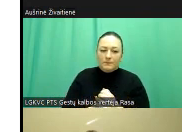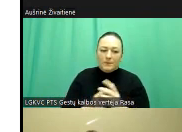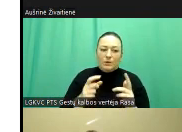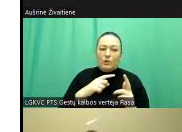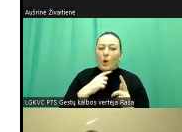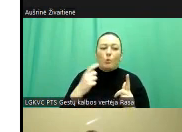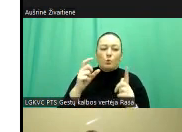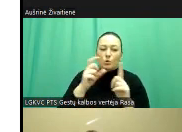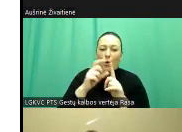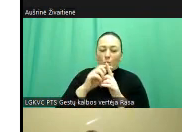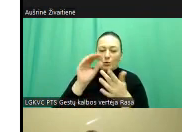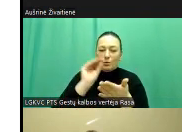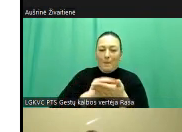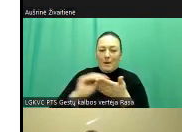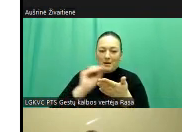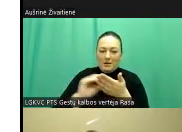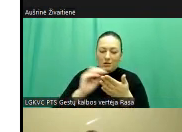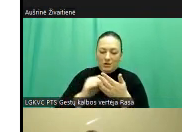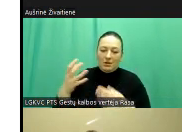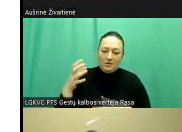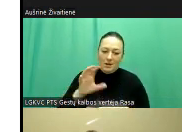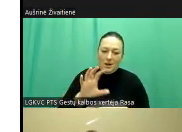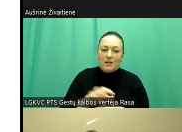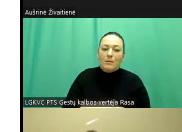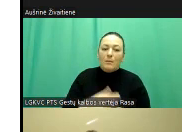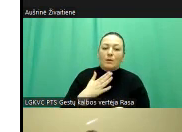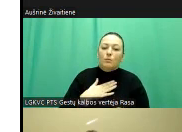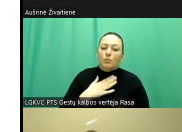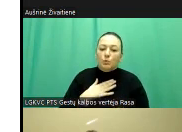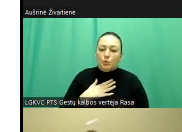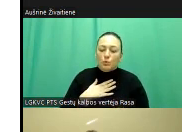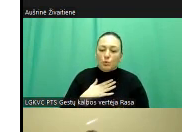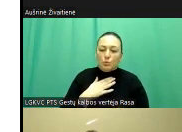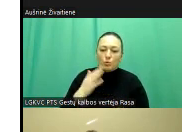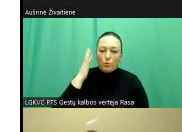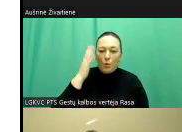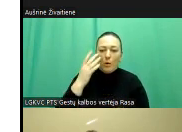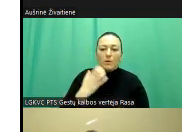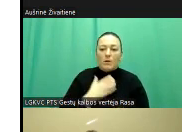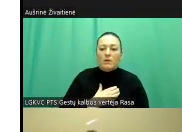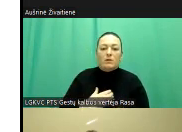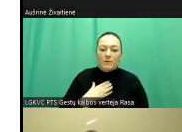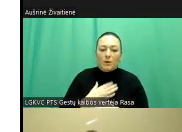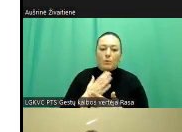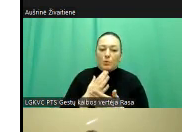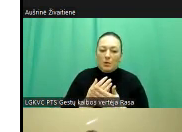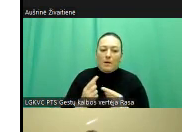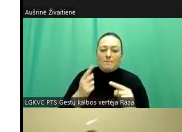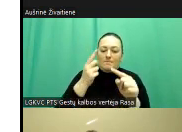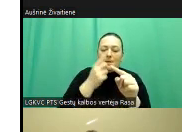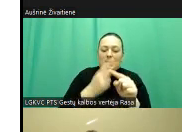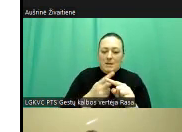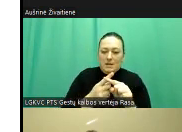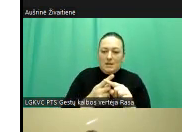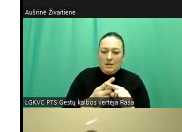žodinga, jeigu taip galiu pasakyti, skaidrė. Bet mūsų nuomonė svarbu įtraukti ir kai